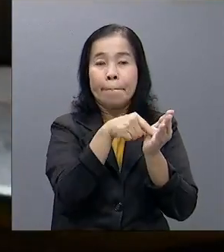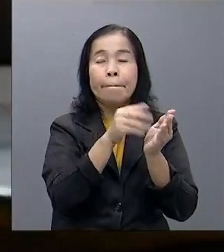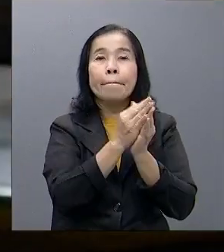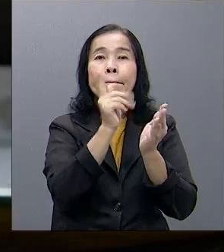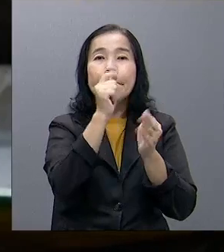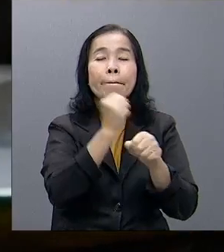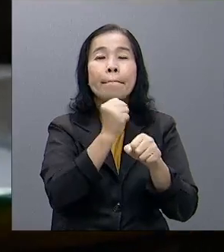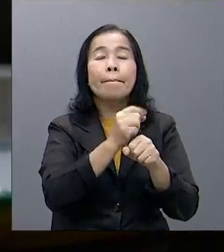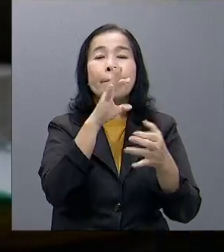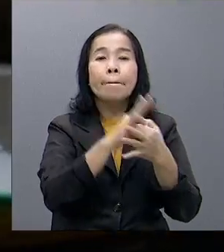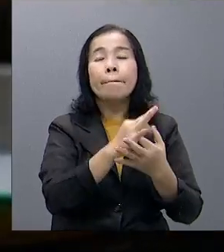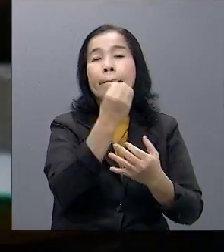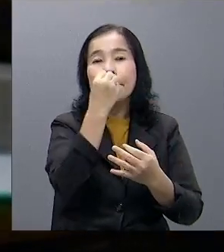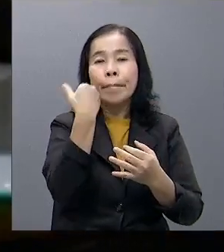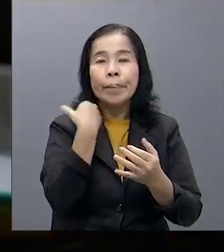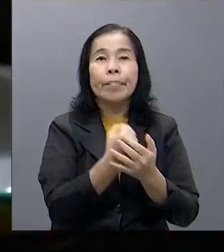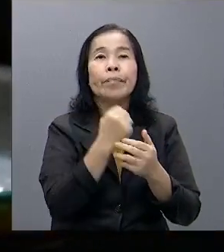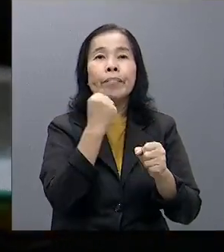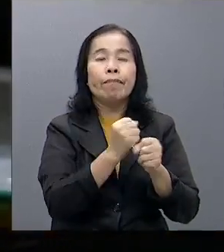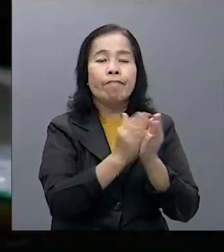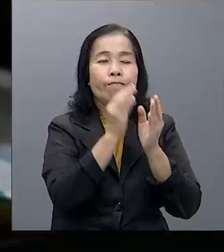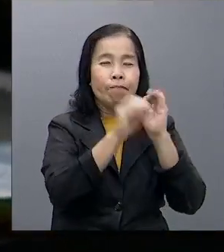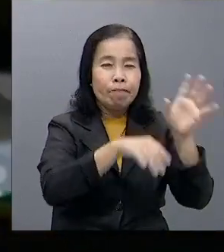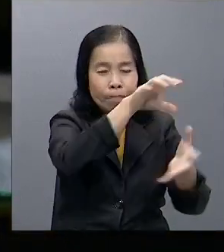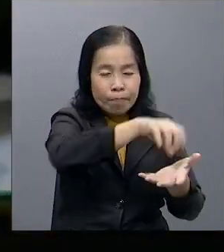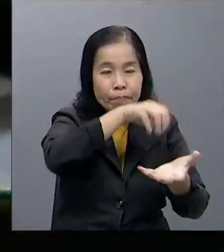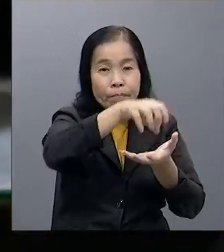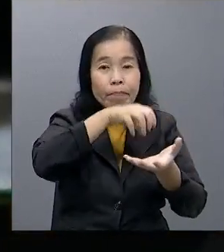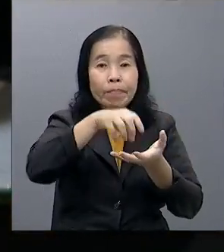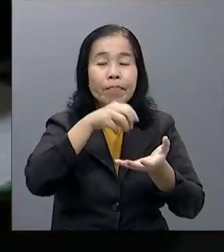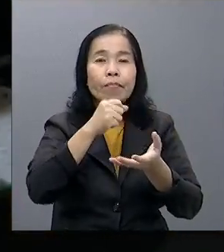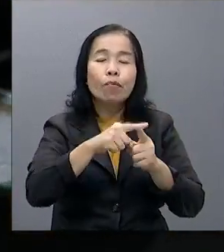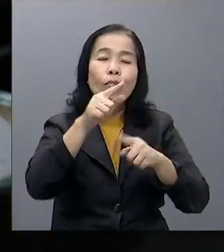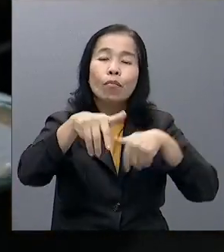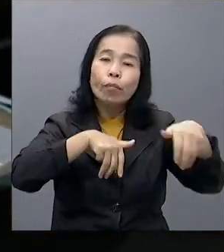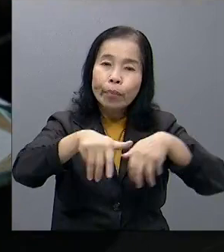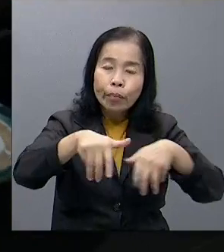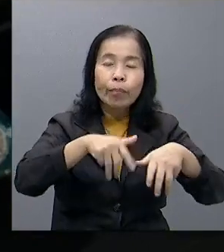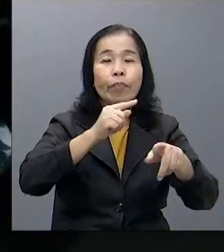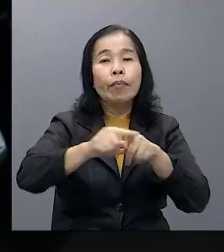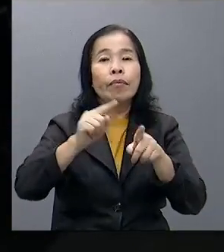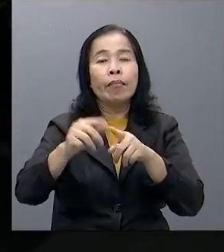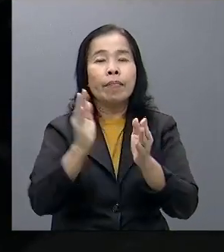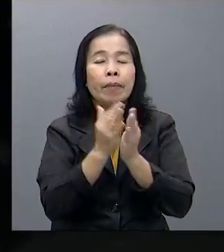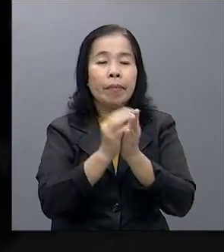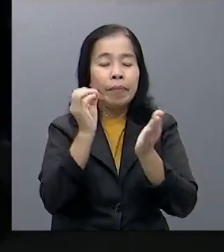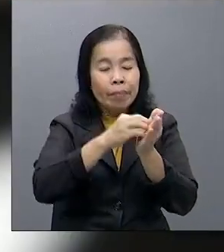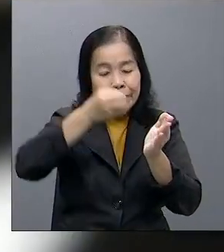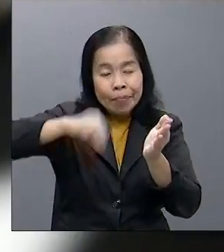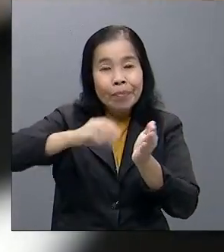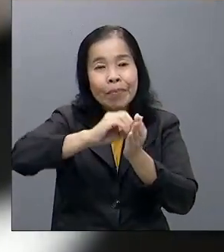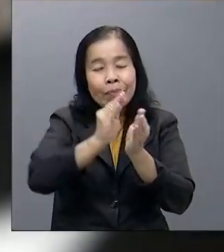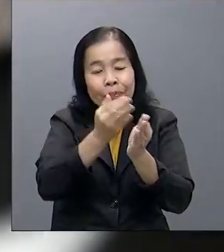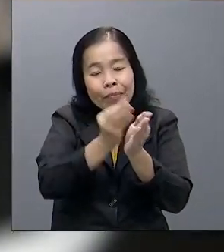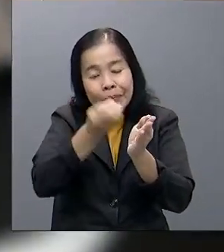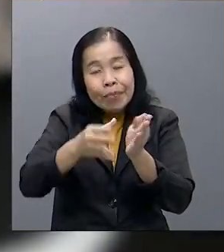าหกรรมอาหารเนาะเราก็จะได้แหล่งของขยะเปลือกหอยพวกนี้ครับมาจากแหล่งชุมชนวิสาหกิจชุมชนที่ทำการแปรรูปเปลือกหอยครับส่